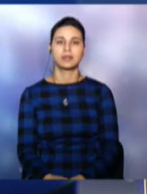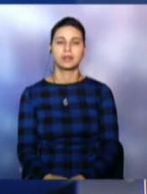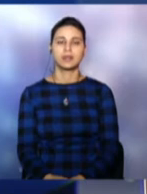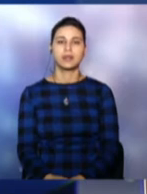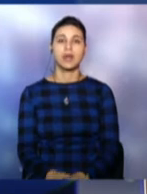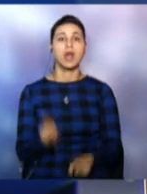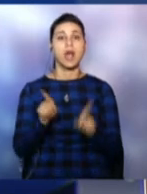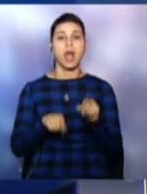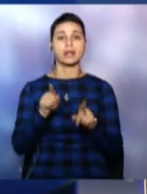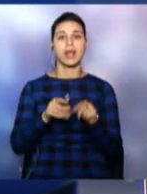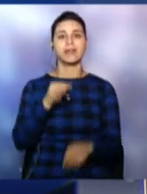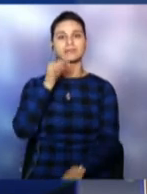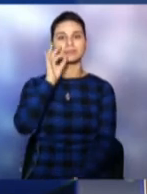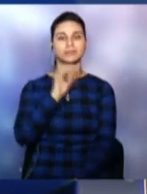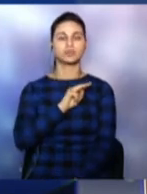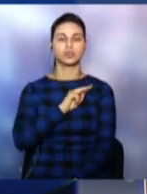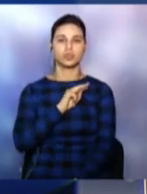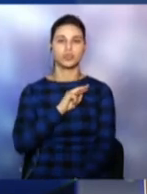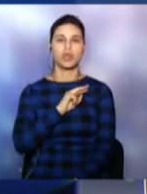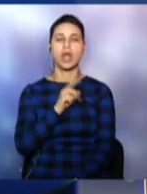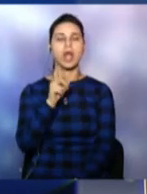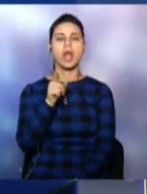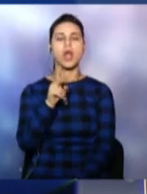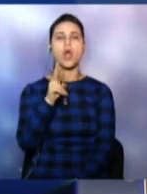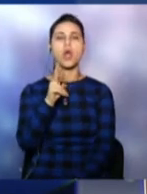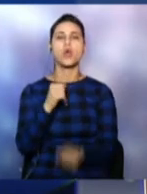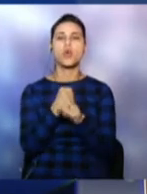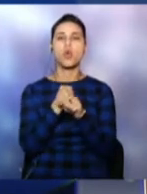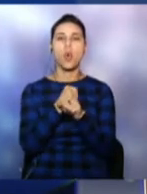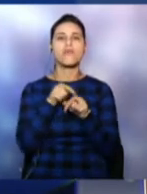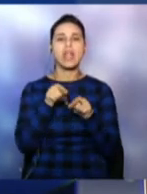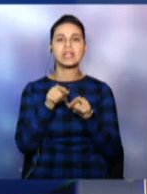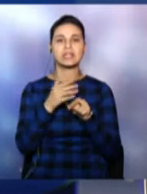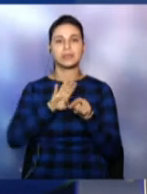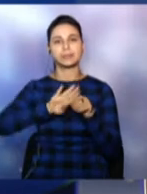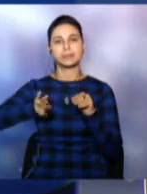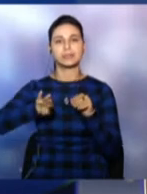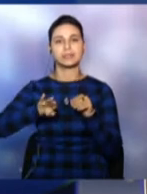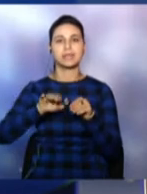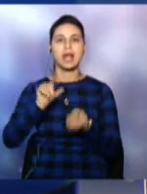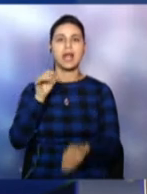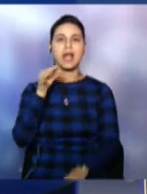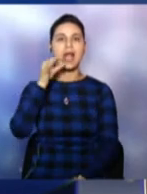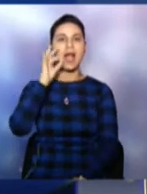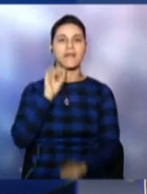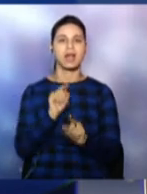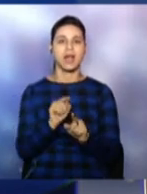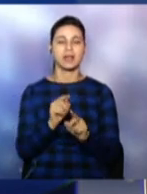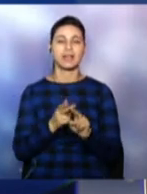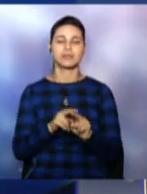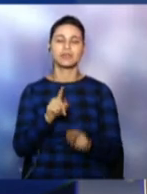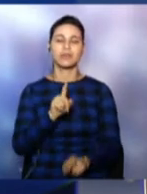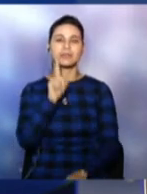ხანდახან იღებს კოფეინ გამოცლილ ნალექიან ყავას. ანუ მე მგონი ეს ის რიტუალია, რომელიც